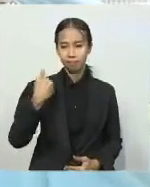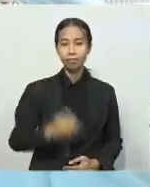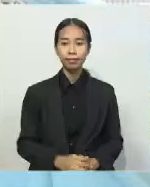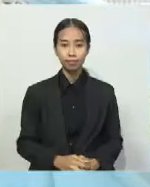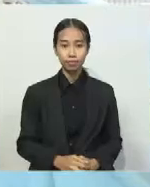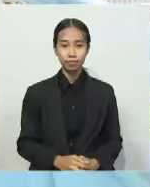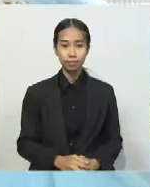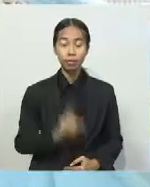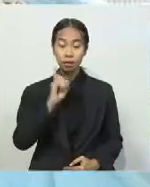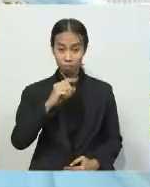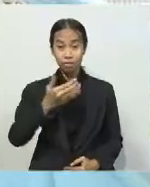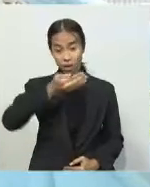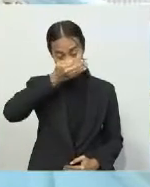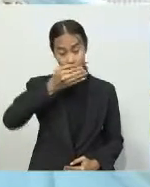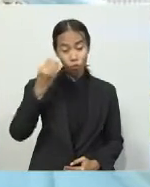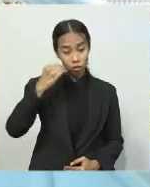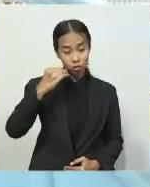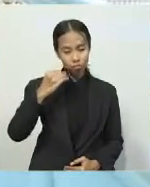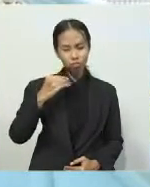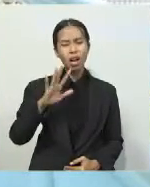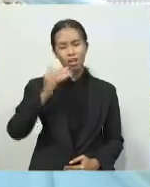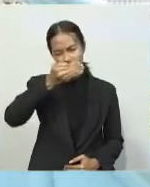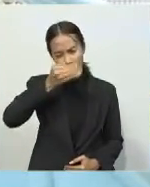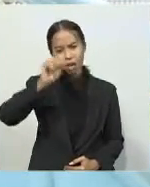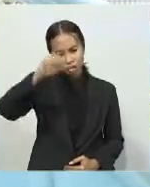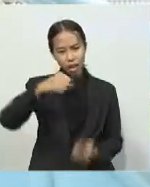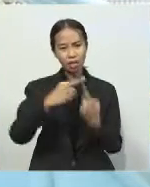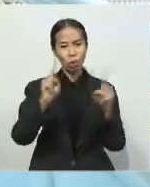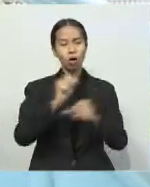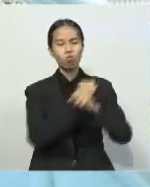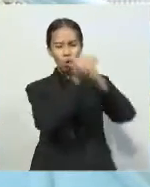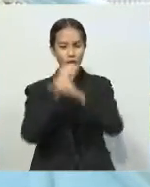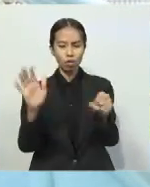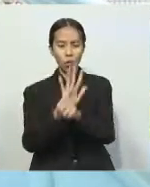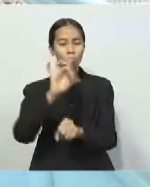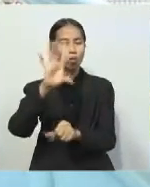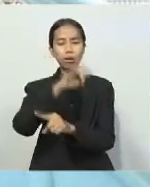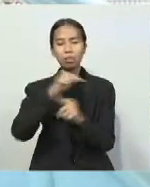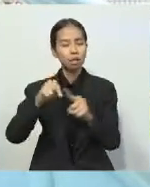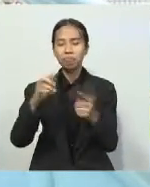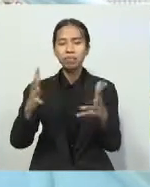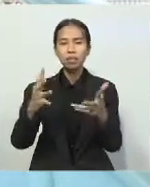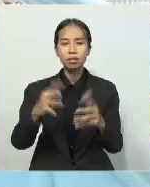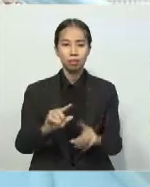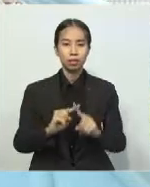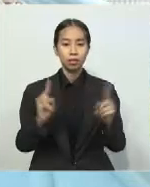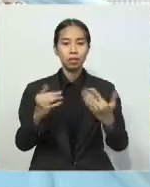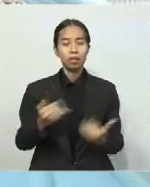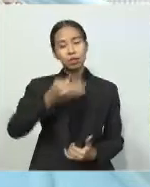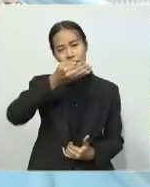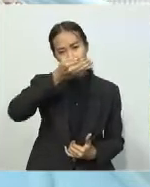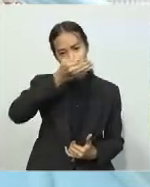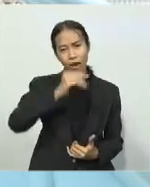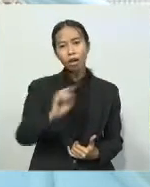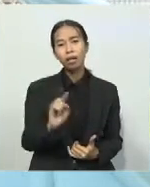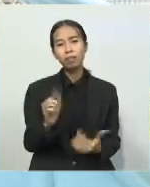ยใช่ค่ะมันไม่สามารถที่จะช่วยได้ 100% นะคะพูดถึงและอย่างนึงคือด้วยความที่ว่าหน้ากากเนี่ย